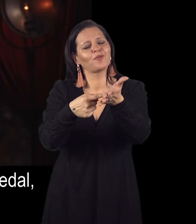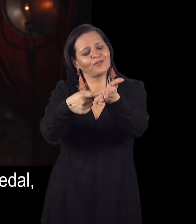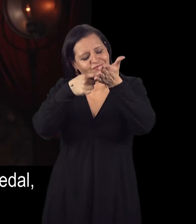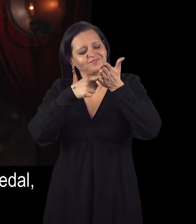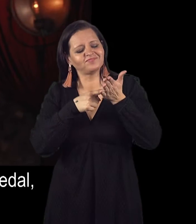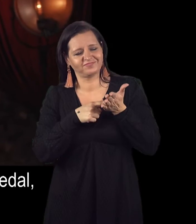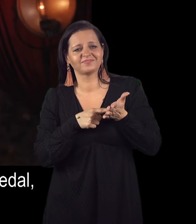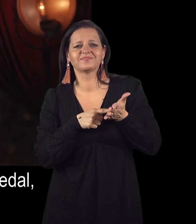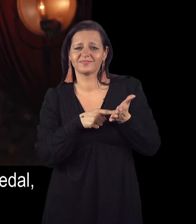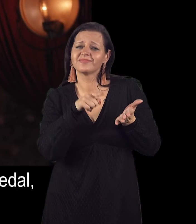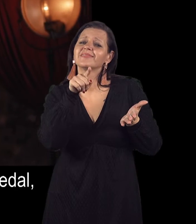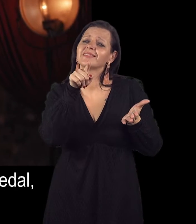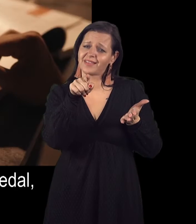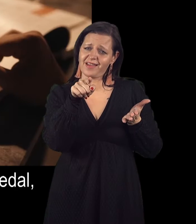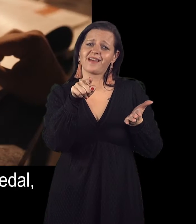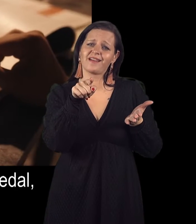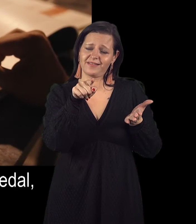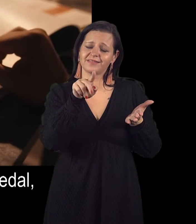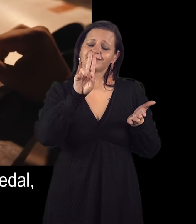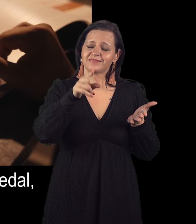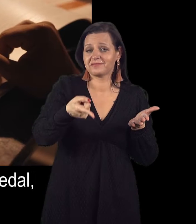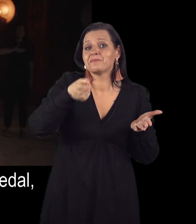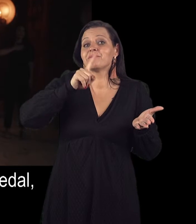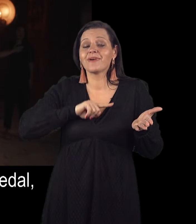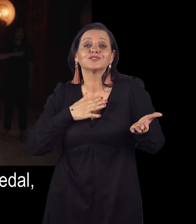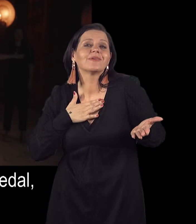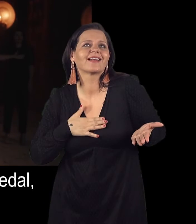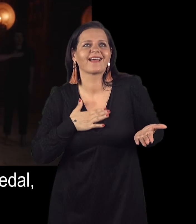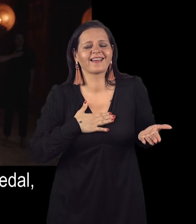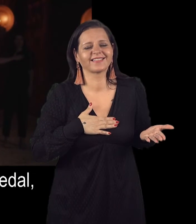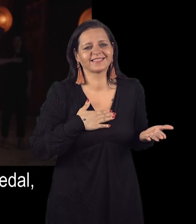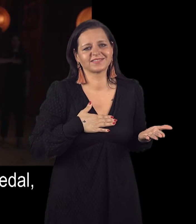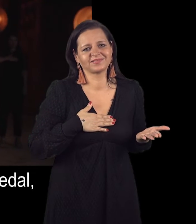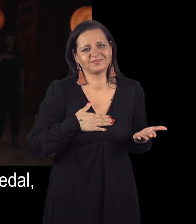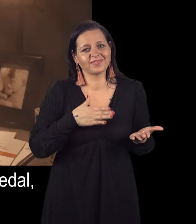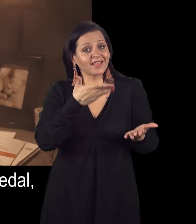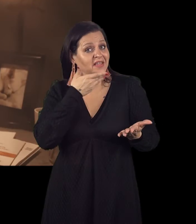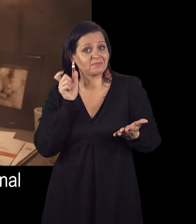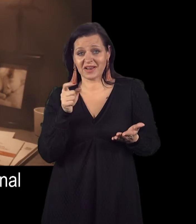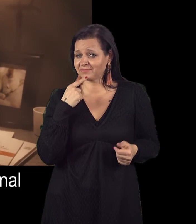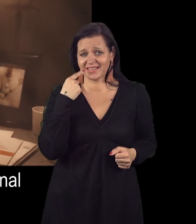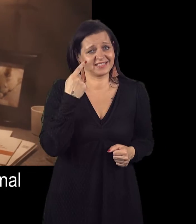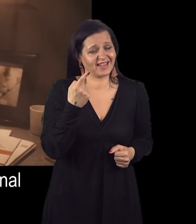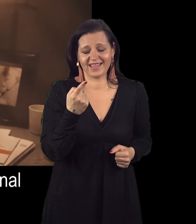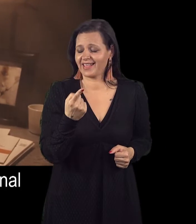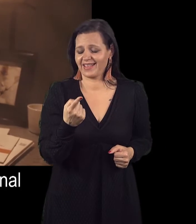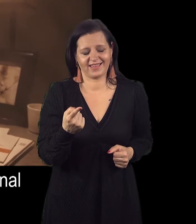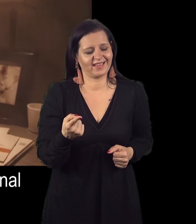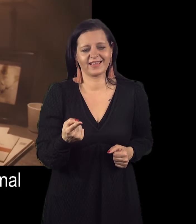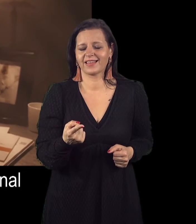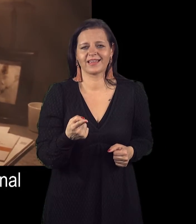besed boš povedal, da imaš me rad, in brez